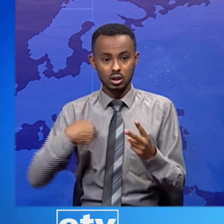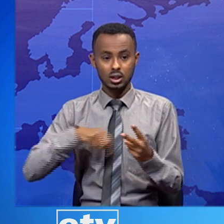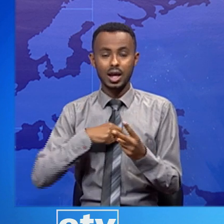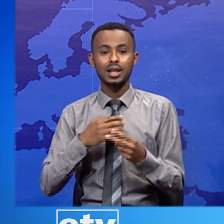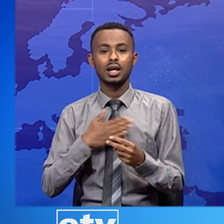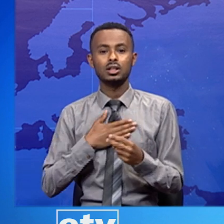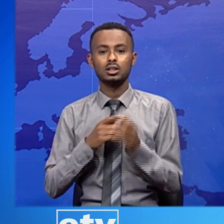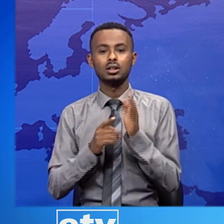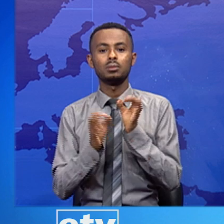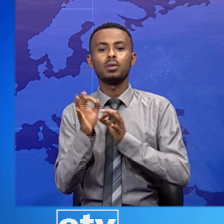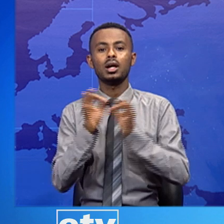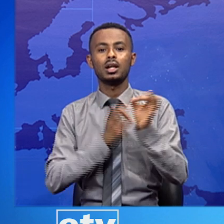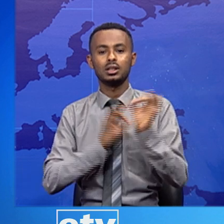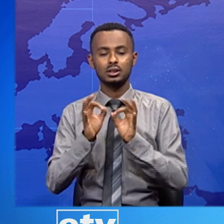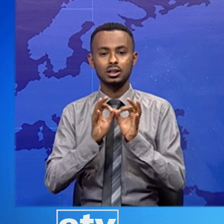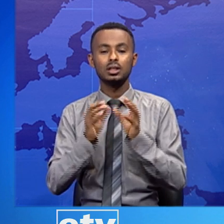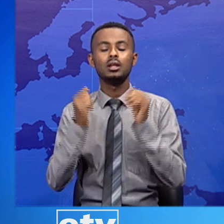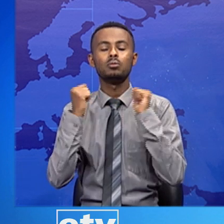ስንታይ እኛነታችንን